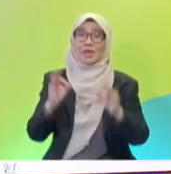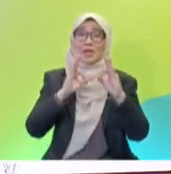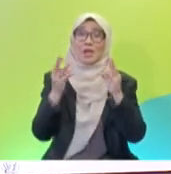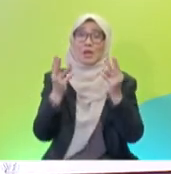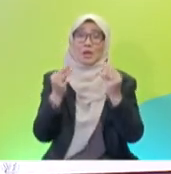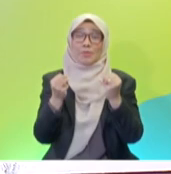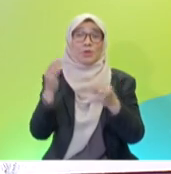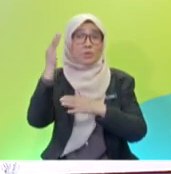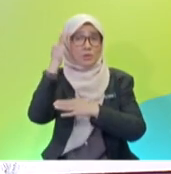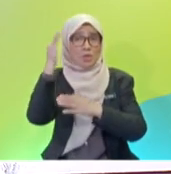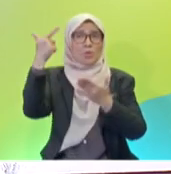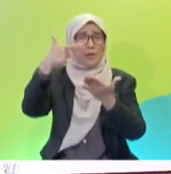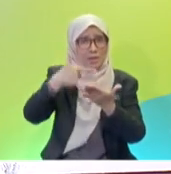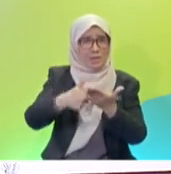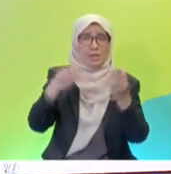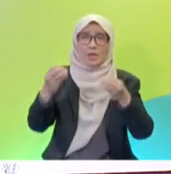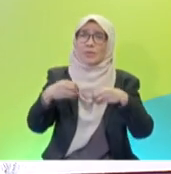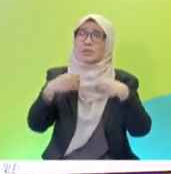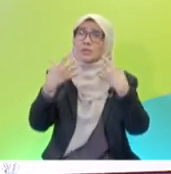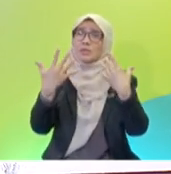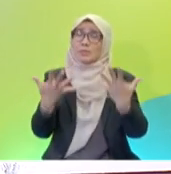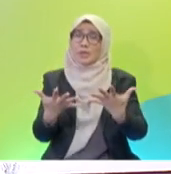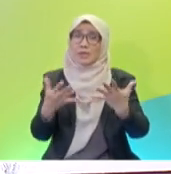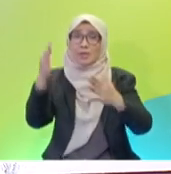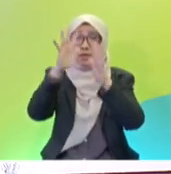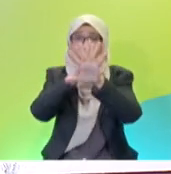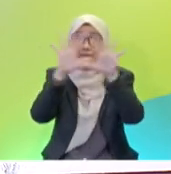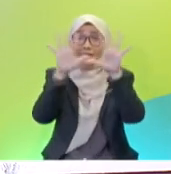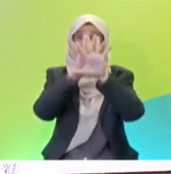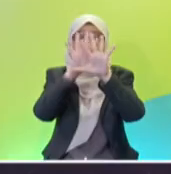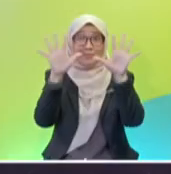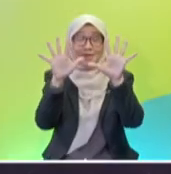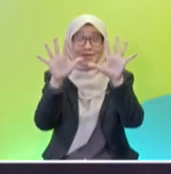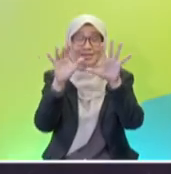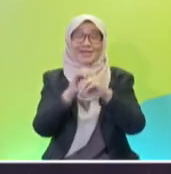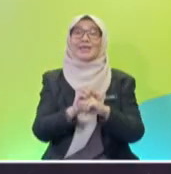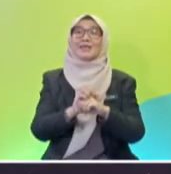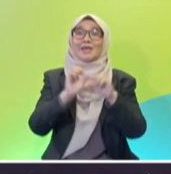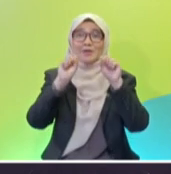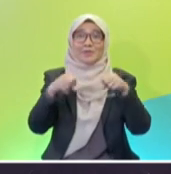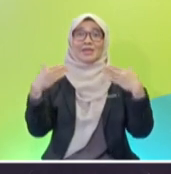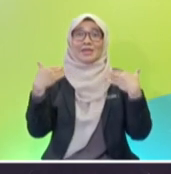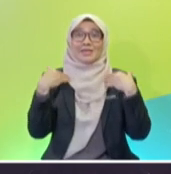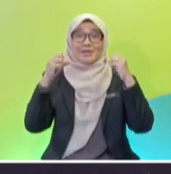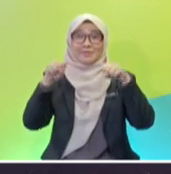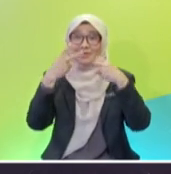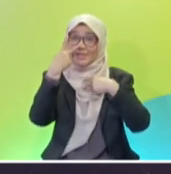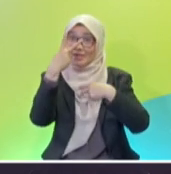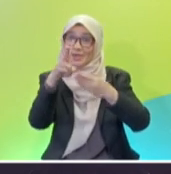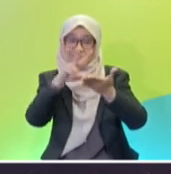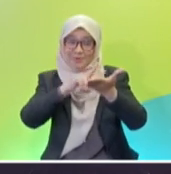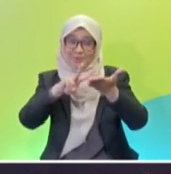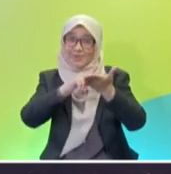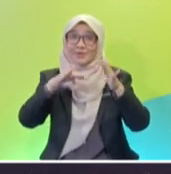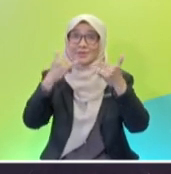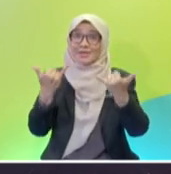lebih lanjut macam mana bayang-bayang dihasilkan, sila saksikan video ini. Baik, sama-sama kita tonton video